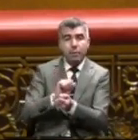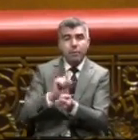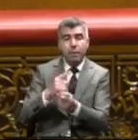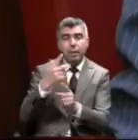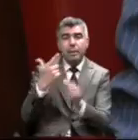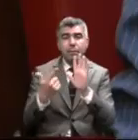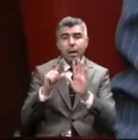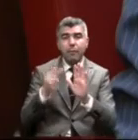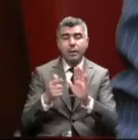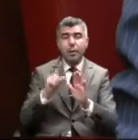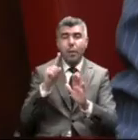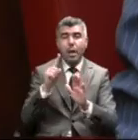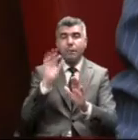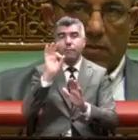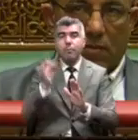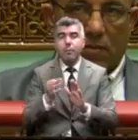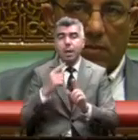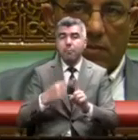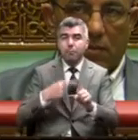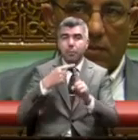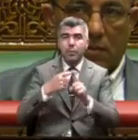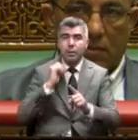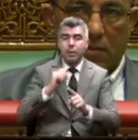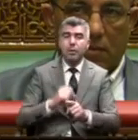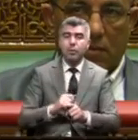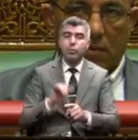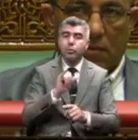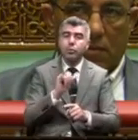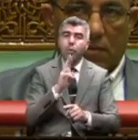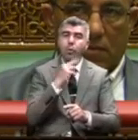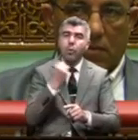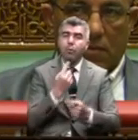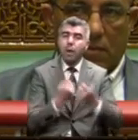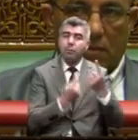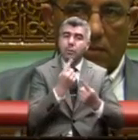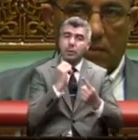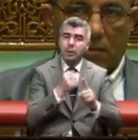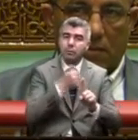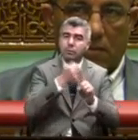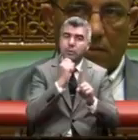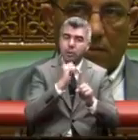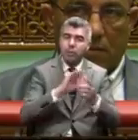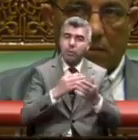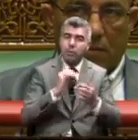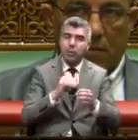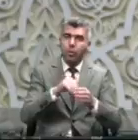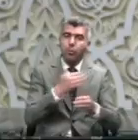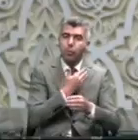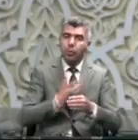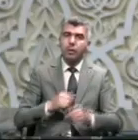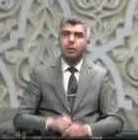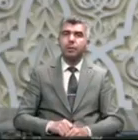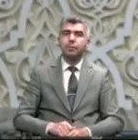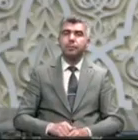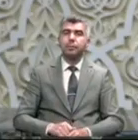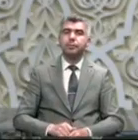7.8 لحكومتكم ولك تعليق السيد الو زير عن هذه الاجازات التي حققتها حكم شكرا السيد الرئيس